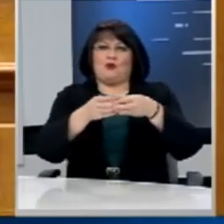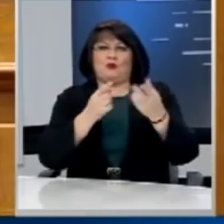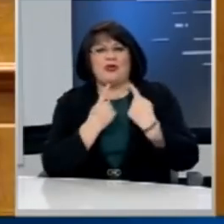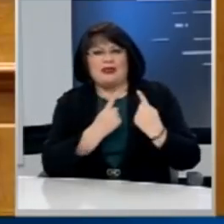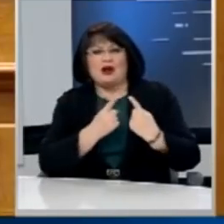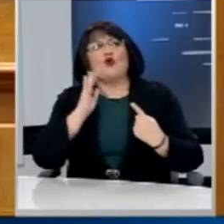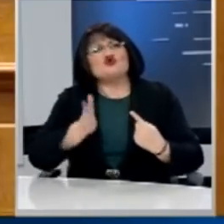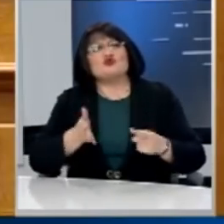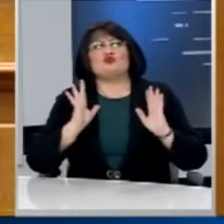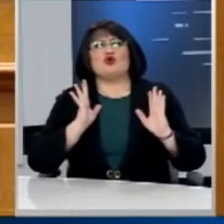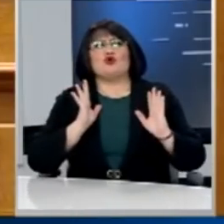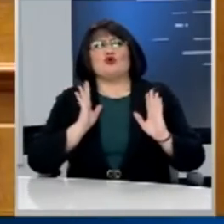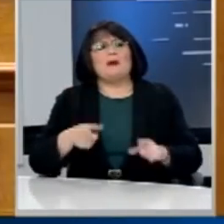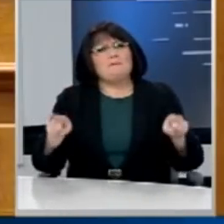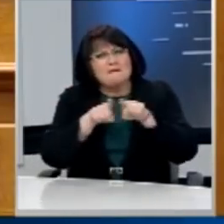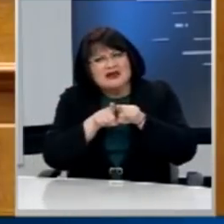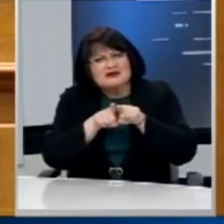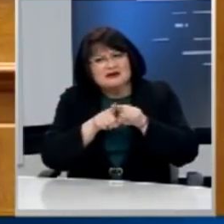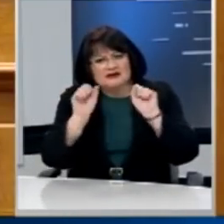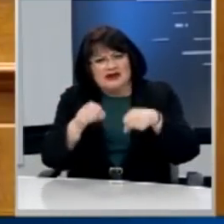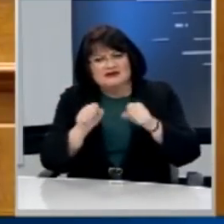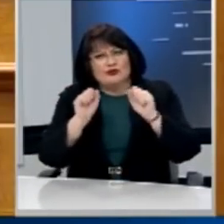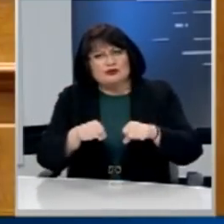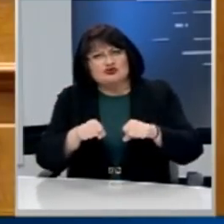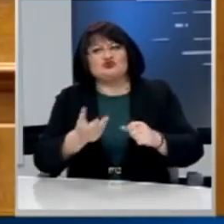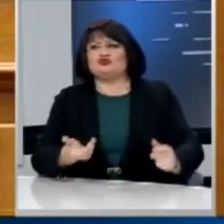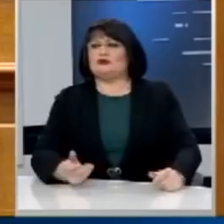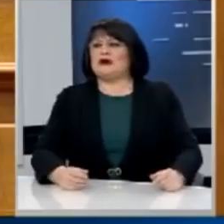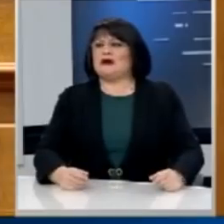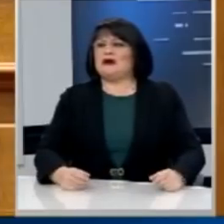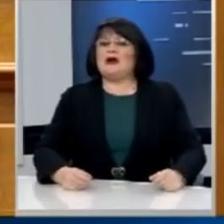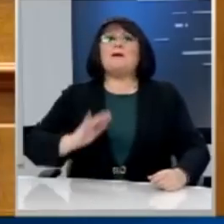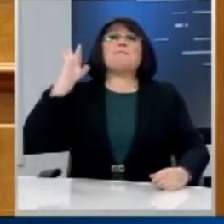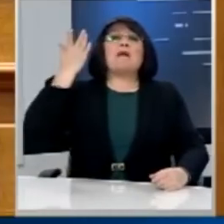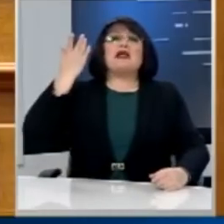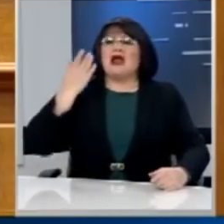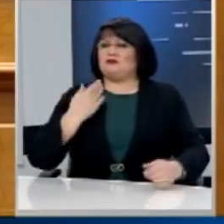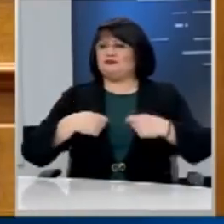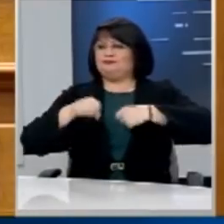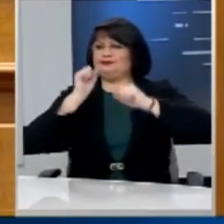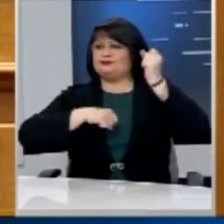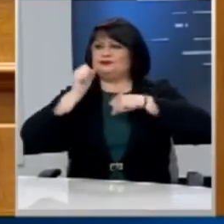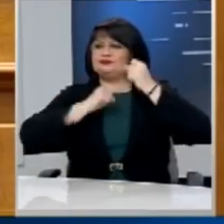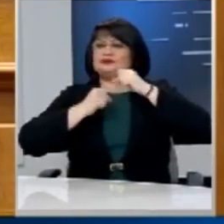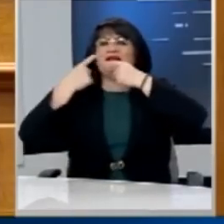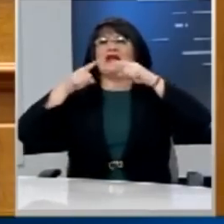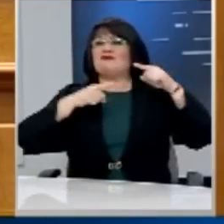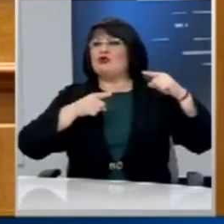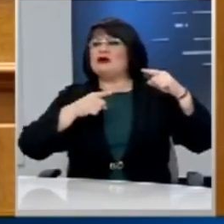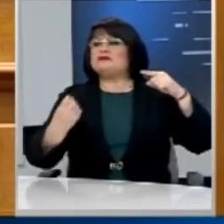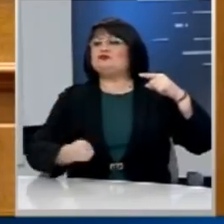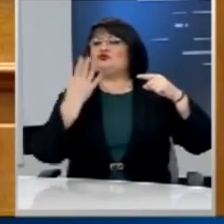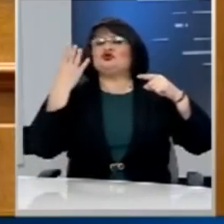όπου είναι εφικτό ως κέντρο σύγκλησης, που μεταφέρει, παρά τις παλιές μας διαφορές, τη συζήτηση σε ένα νέο